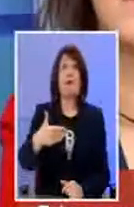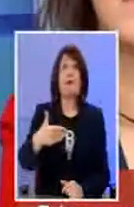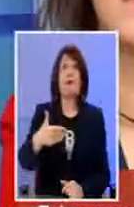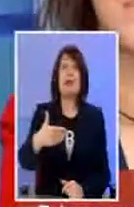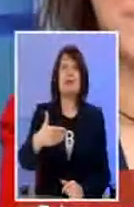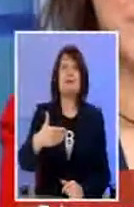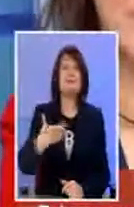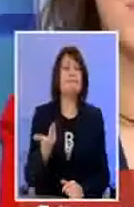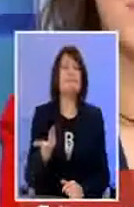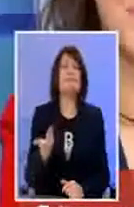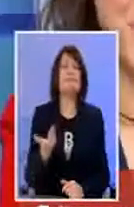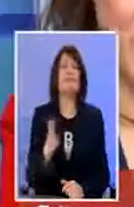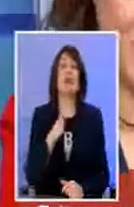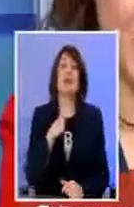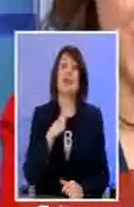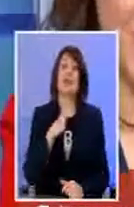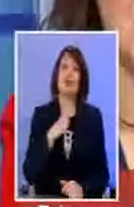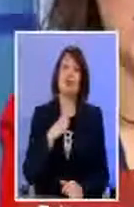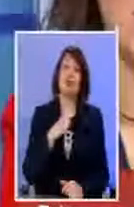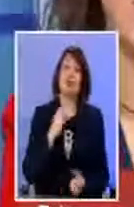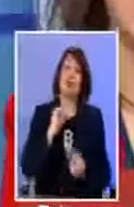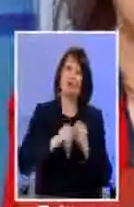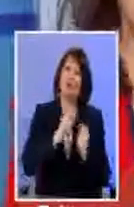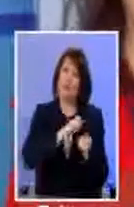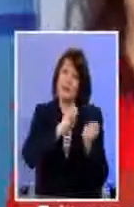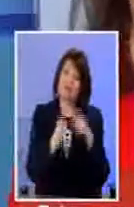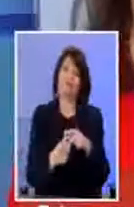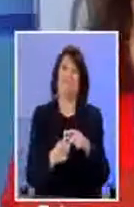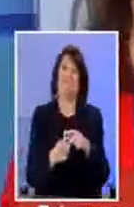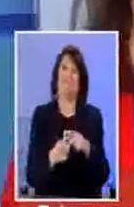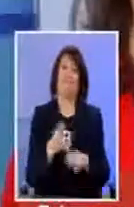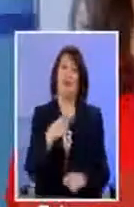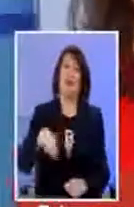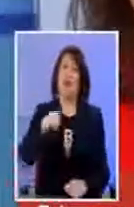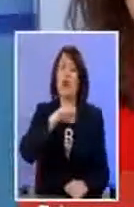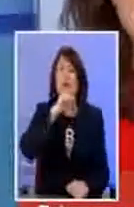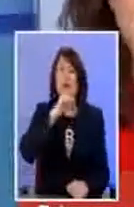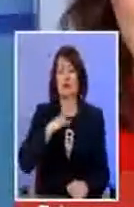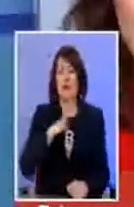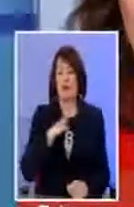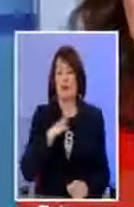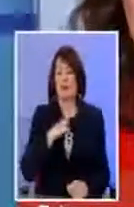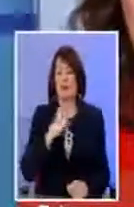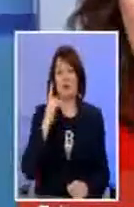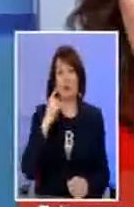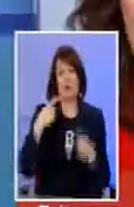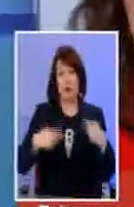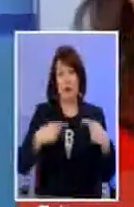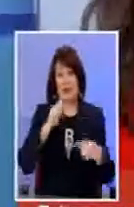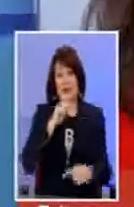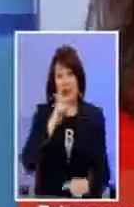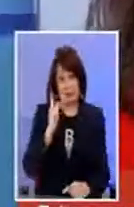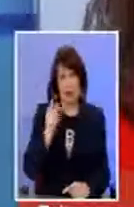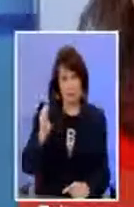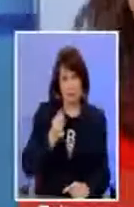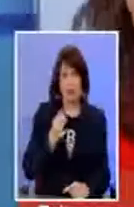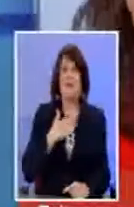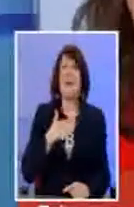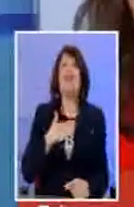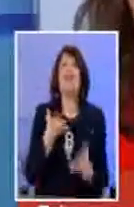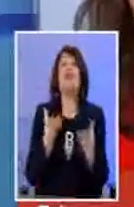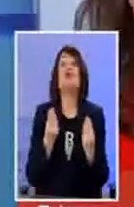είναι ο άνθρωπος που αλλάζει τα πράγματα. Πολύ δίκιο. Όλα είναι ανθρωποκεντρικά. Και νομίζω το είπε ο κύριος Κυμπουρόπουλος αρκετές φορές. Σας